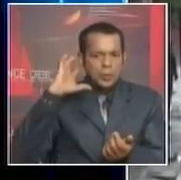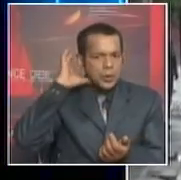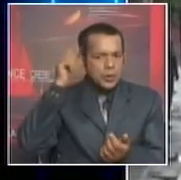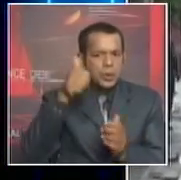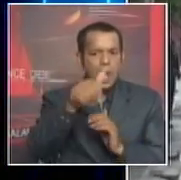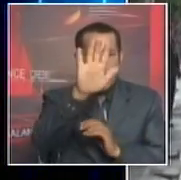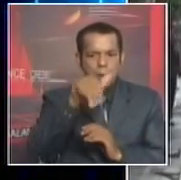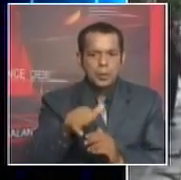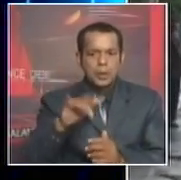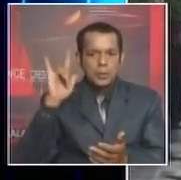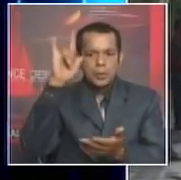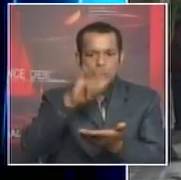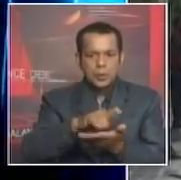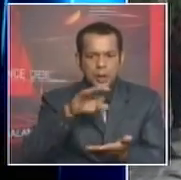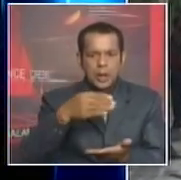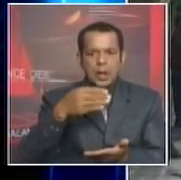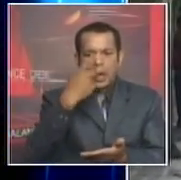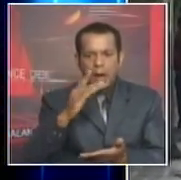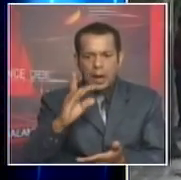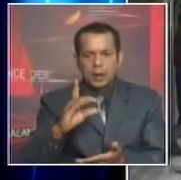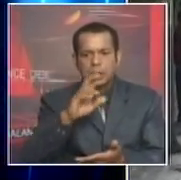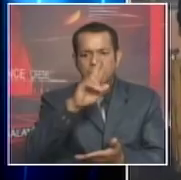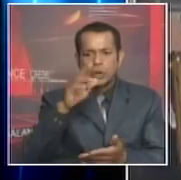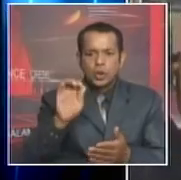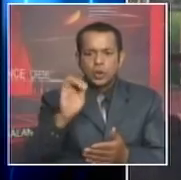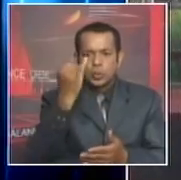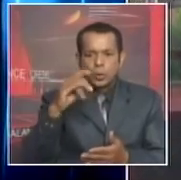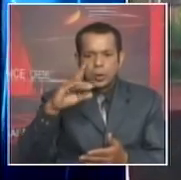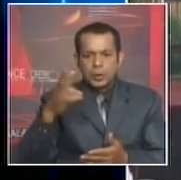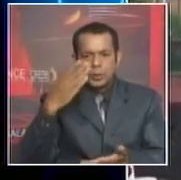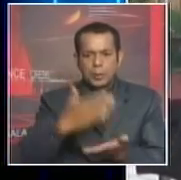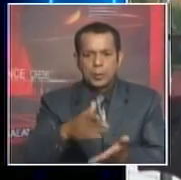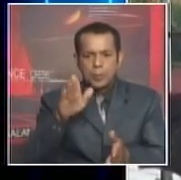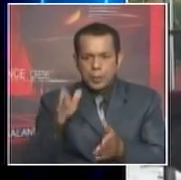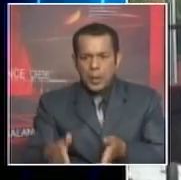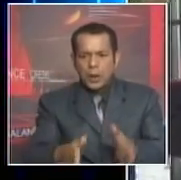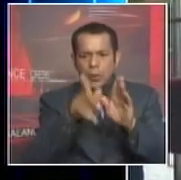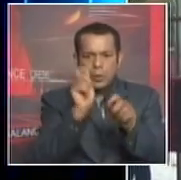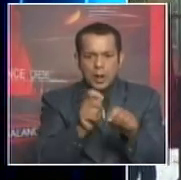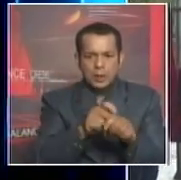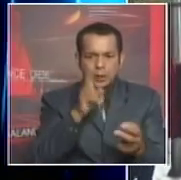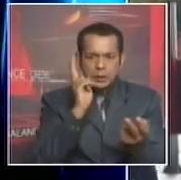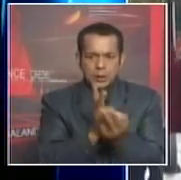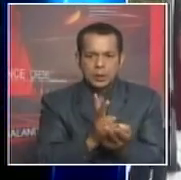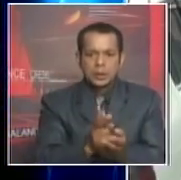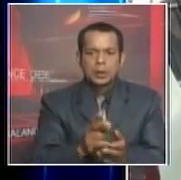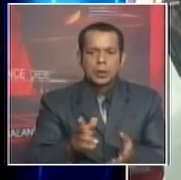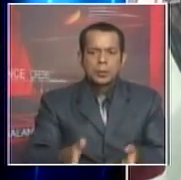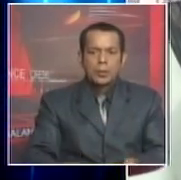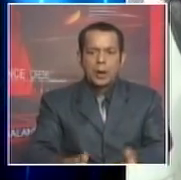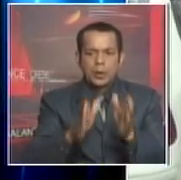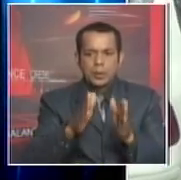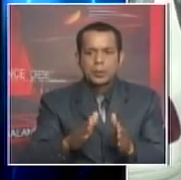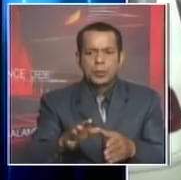आउनु अघि विमानस्थल हुँदै होटल हयात तथा होटल सोल्टीसम्मको बाटो टालटुल भइरहेको छ। त्यसका साथै ती रुटहरूमा